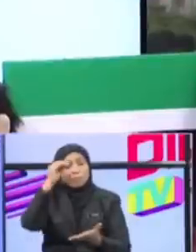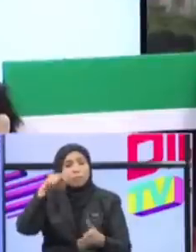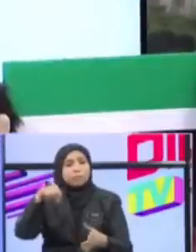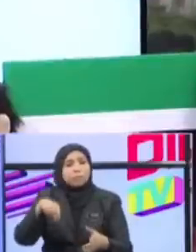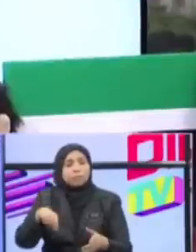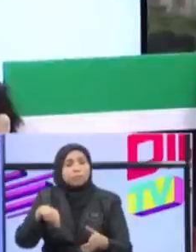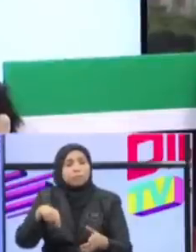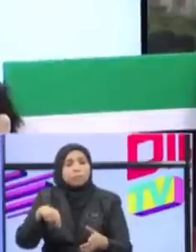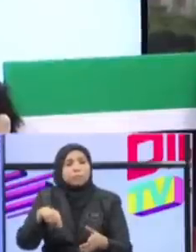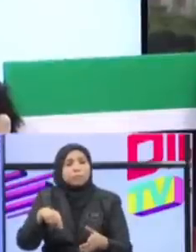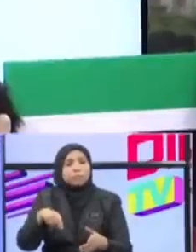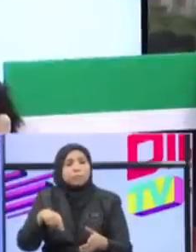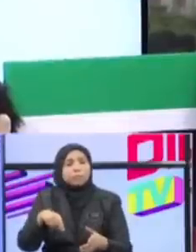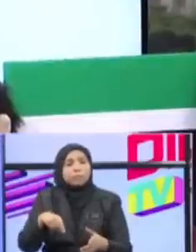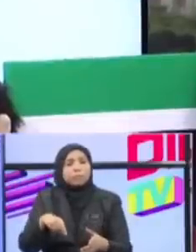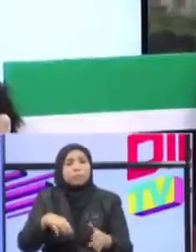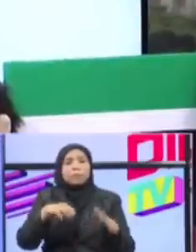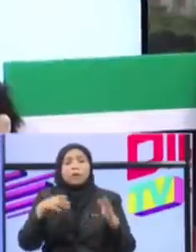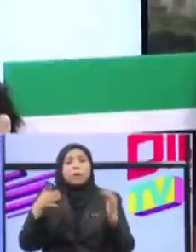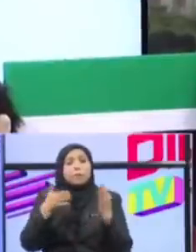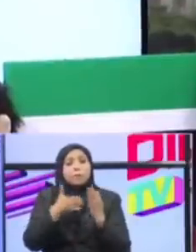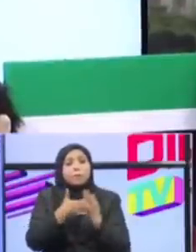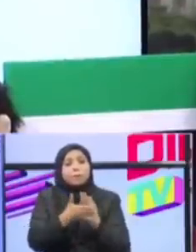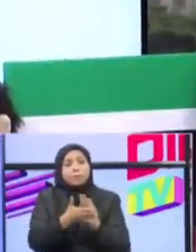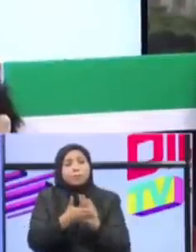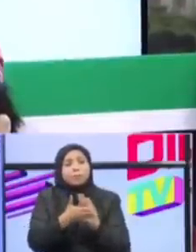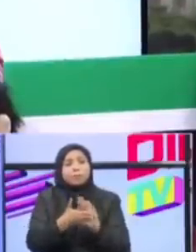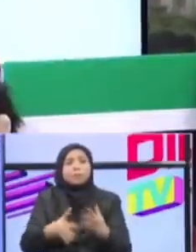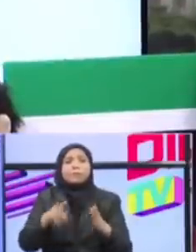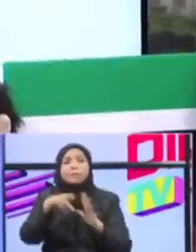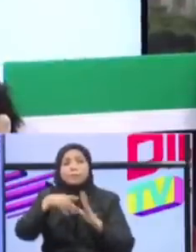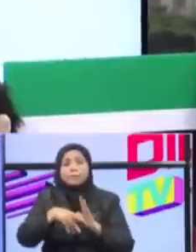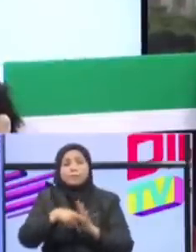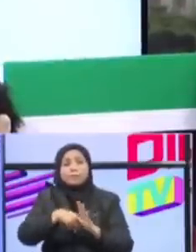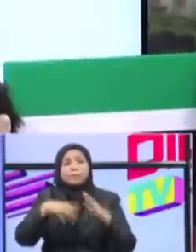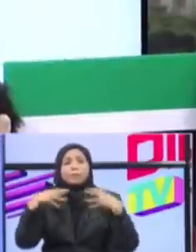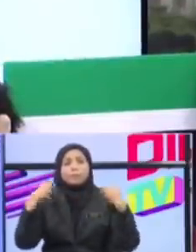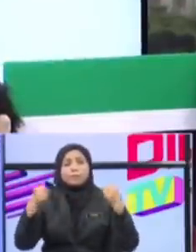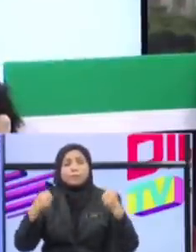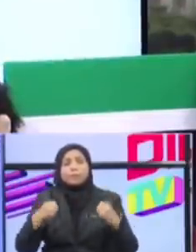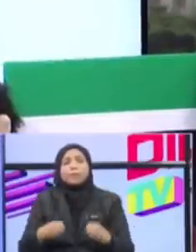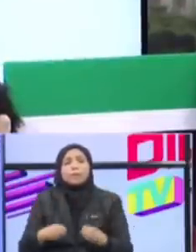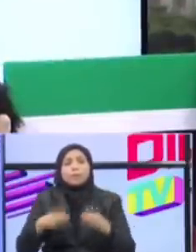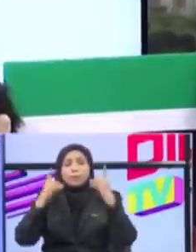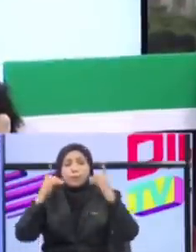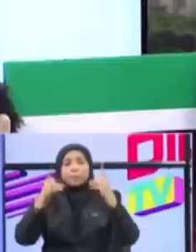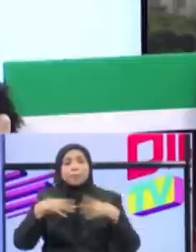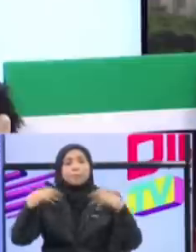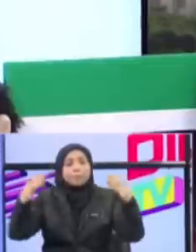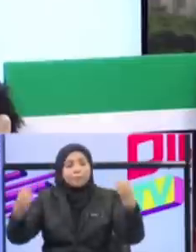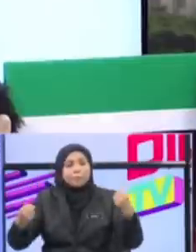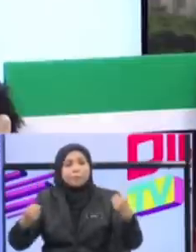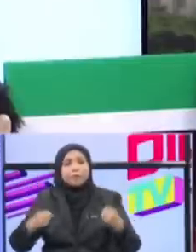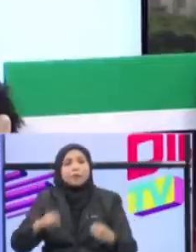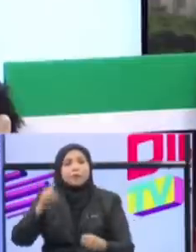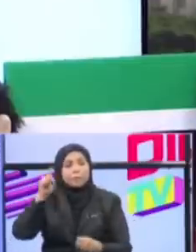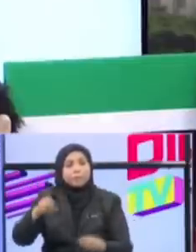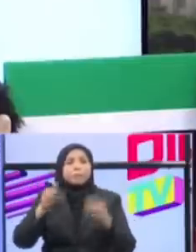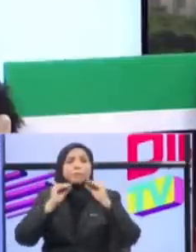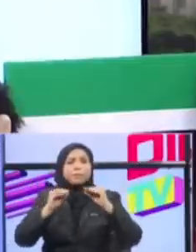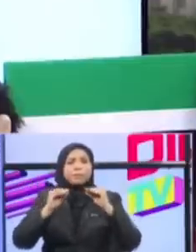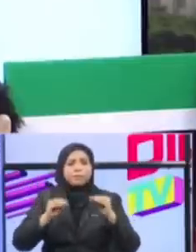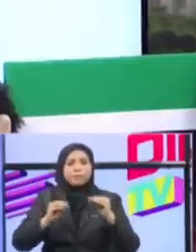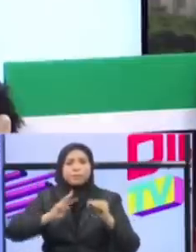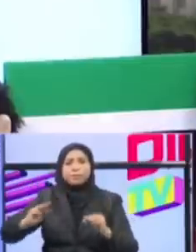melalui pendidikan kesehatan produktif dan sosial yang kita Panggil sebagai Piece ini diajak kepada seluruh